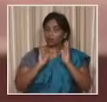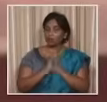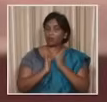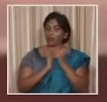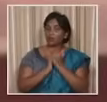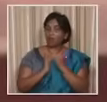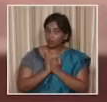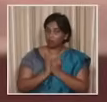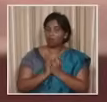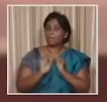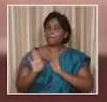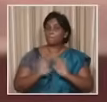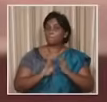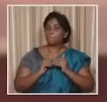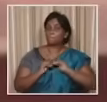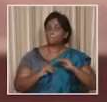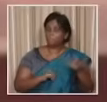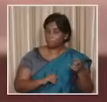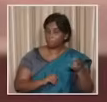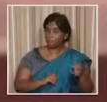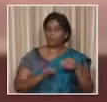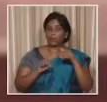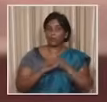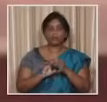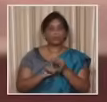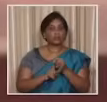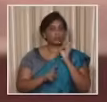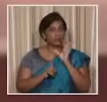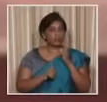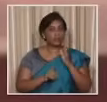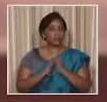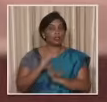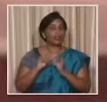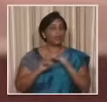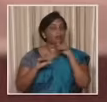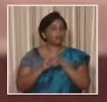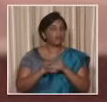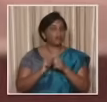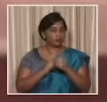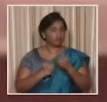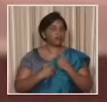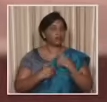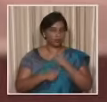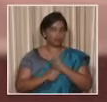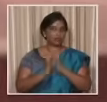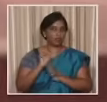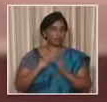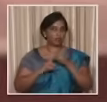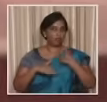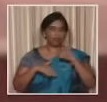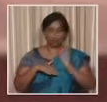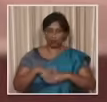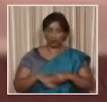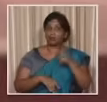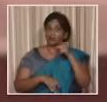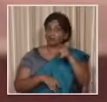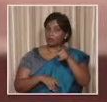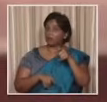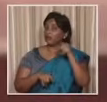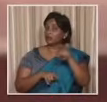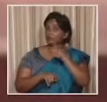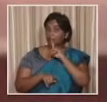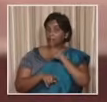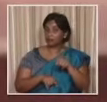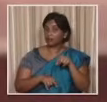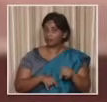කාරණා මෙතුමාගේ පාලනයෙන් පස්සේ මේ හිටපු ජනාධිපතිතුමා ඇමතිවරයා වශයෙන් කටයුතු කරා මම රාජ්‍ය ඇමතිවරයා වශයෙන් කටයුතු කරා. ඒ නිසා මෙතුමා මේ